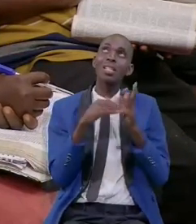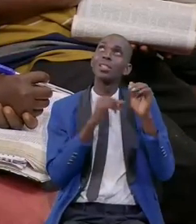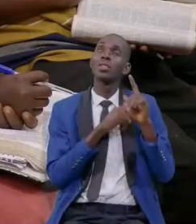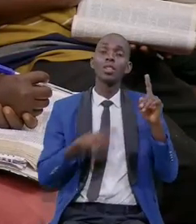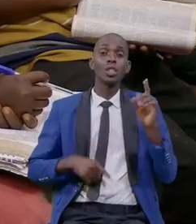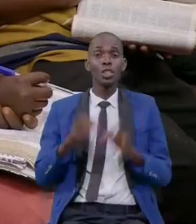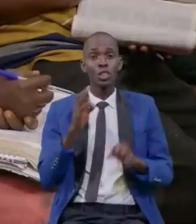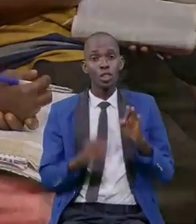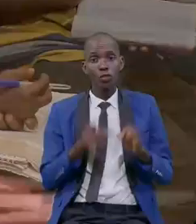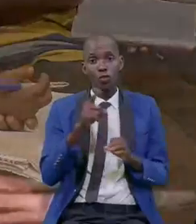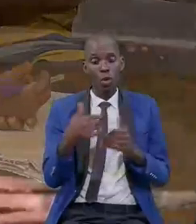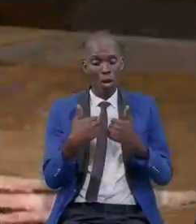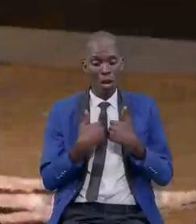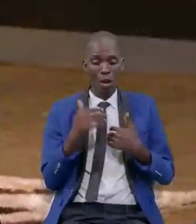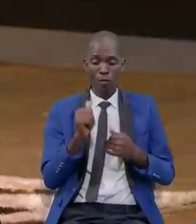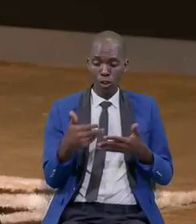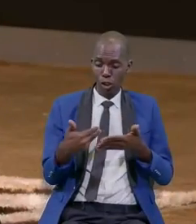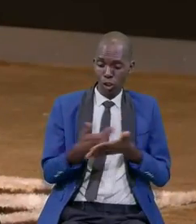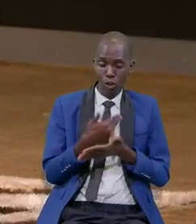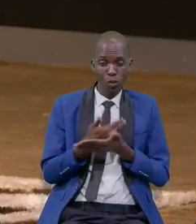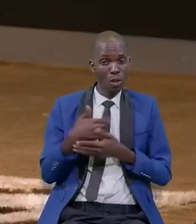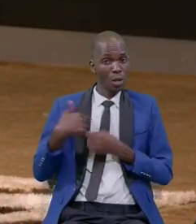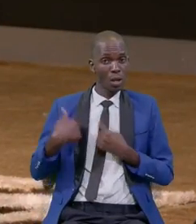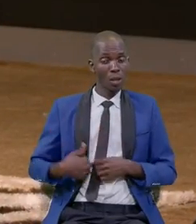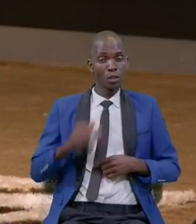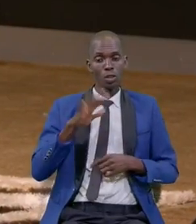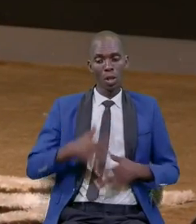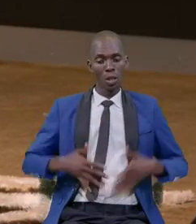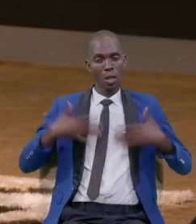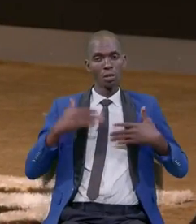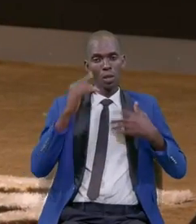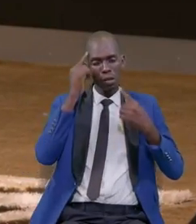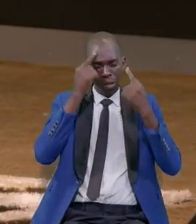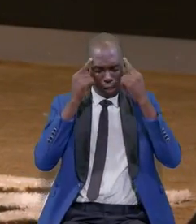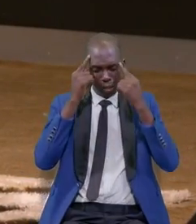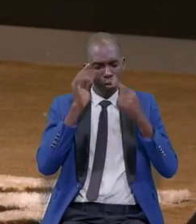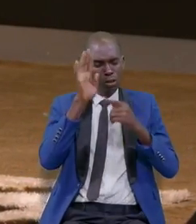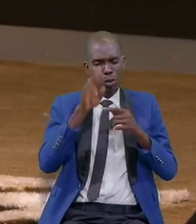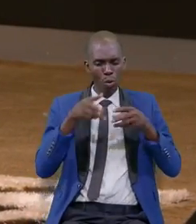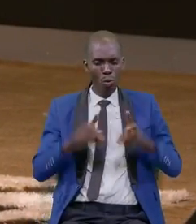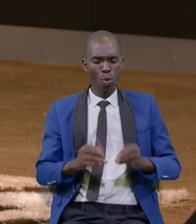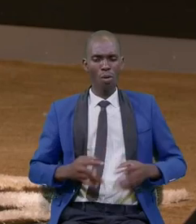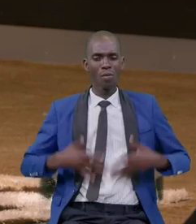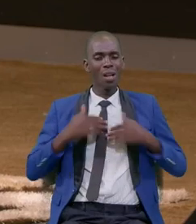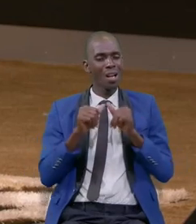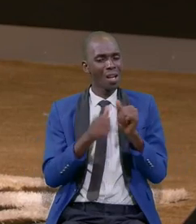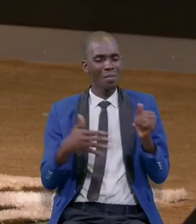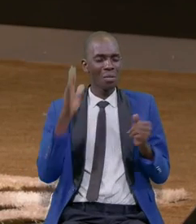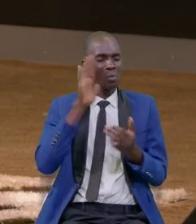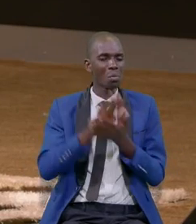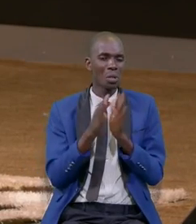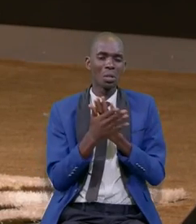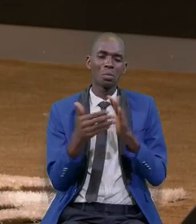Sur le compte du Seigneur, si vous avez un nouveau cœur, vos pensées, votre disposition, tout sera